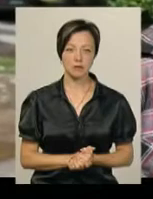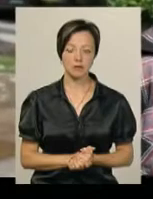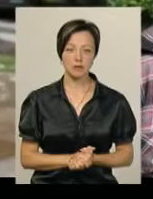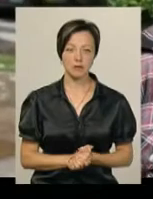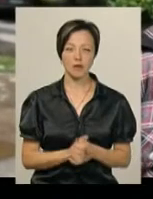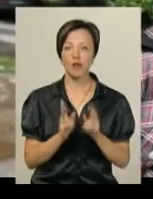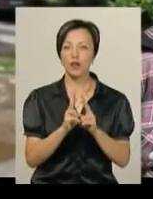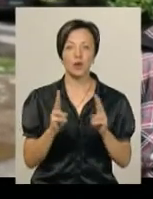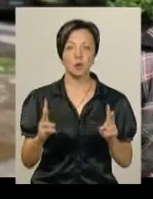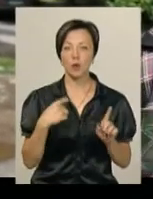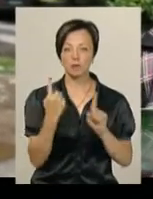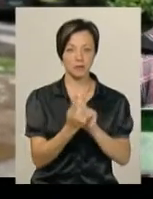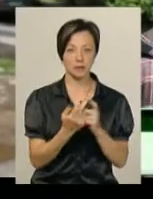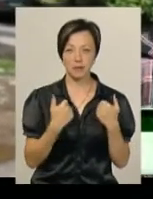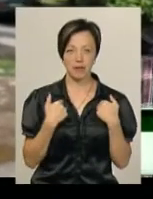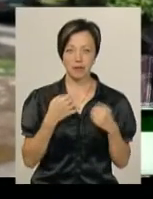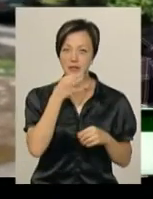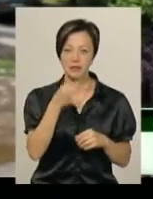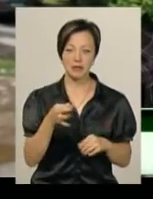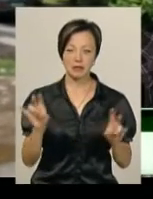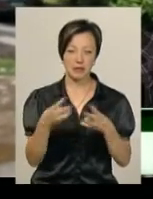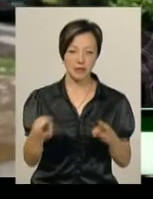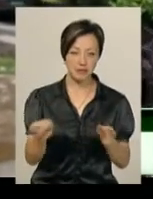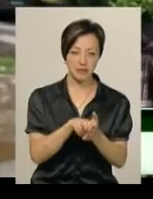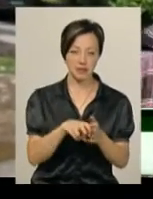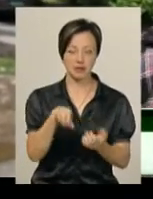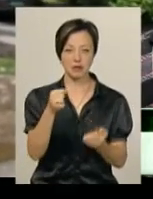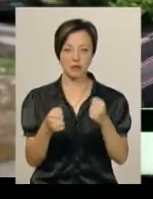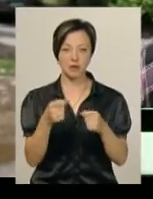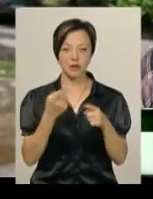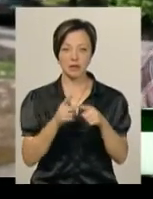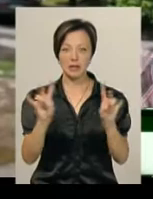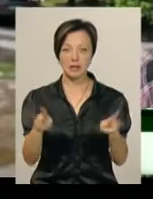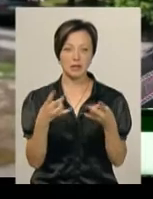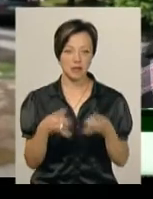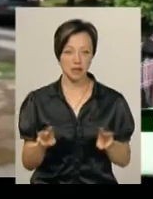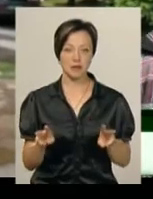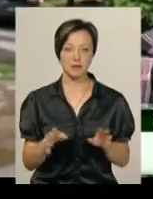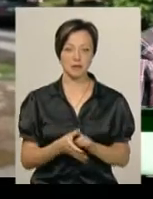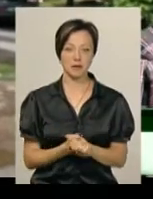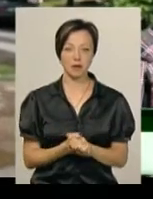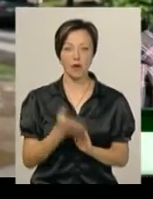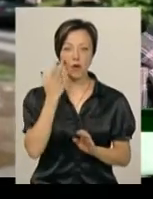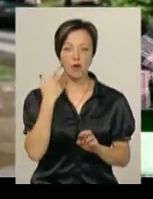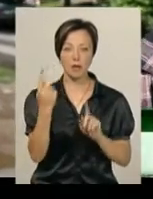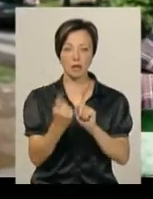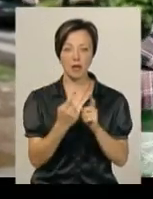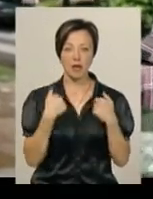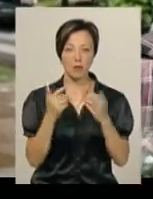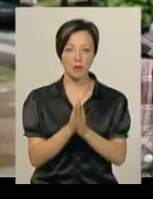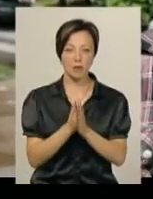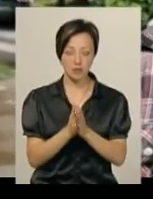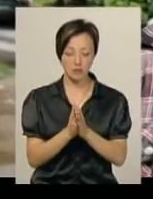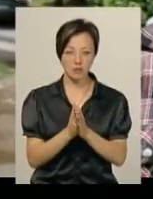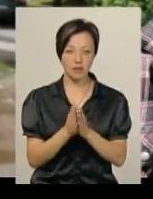Ніхто не підійшов до мене і навіть не сказав, не сідає за кермо, воно тобі не потрібно. Коли підходив і я просив,